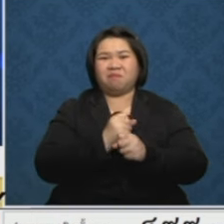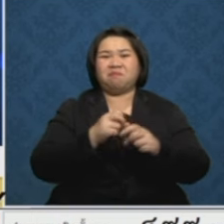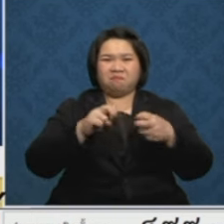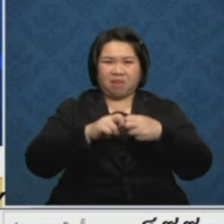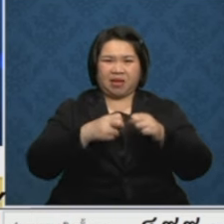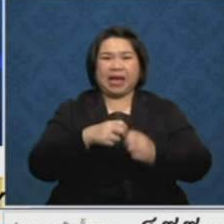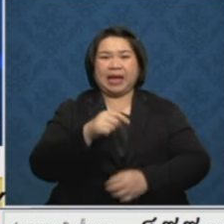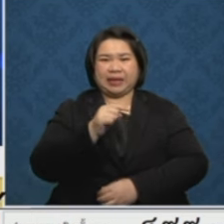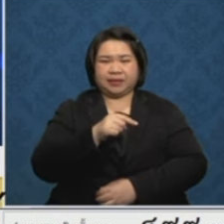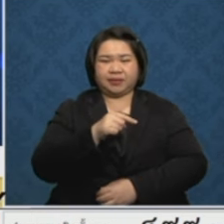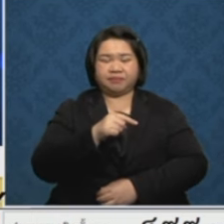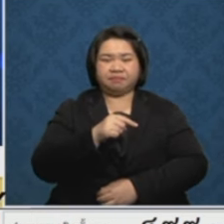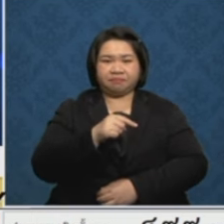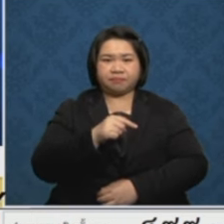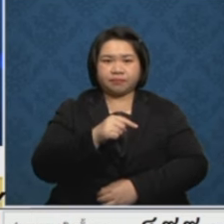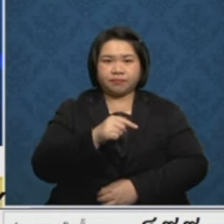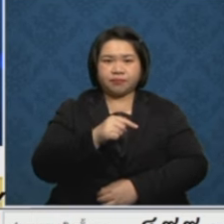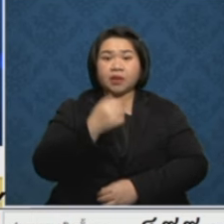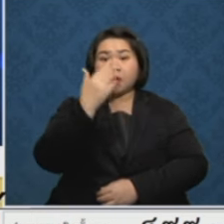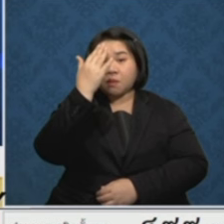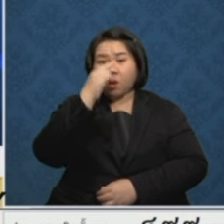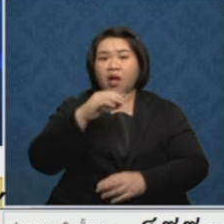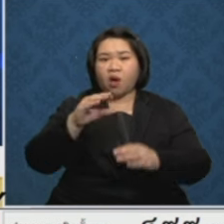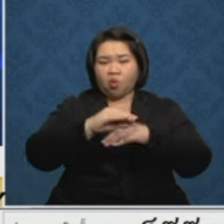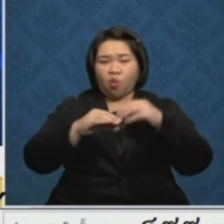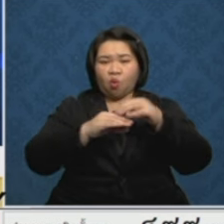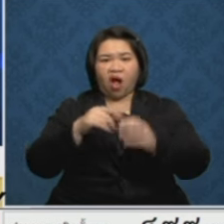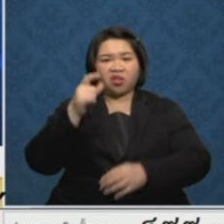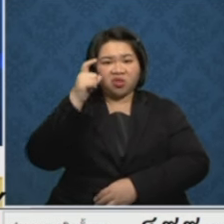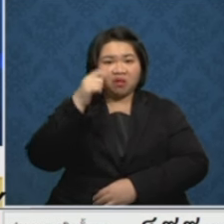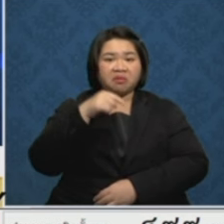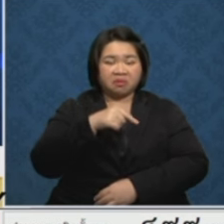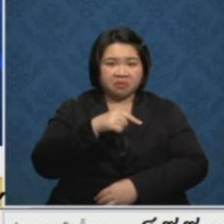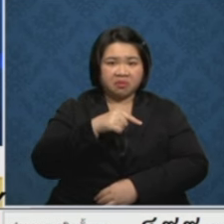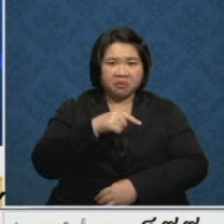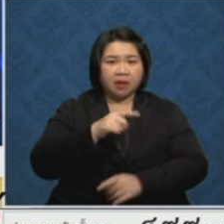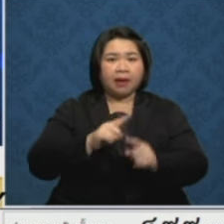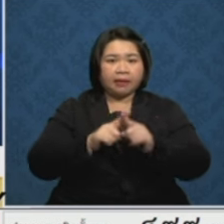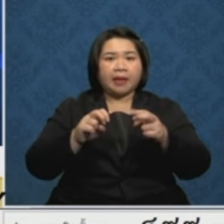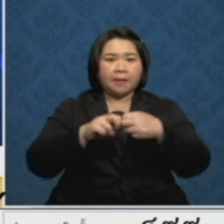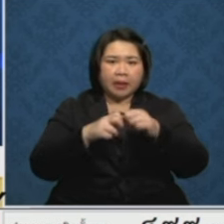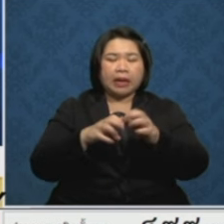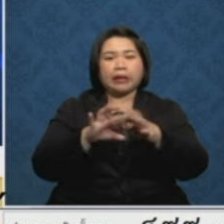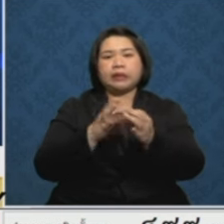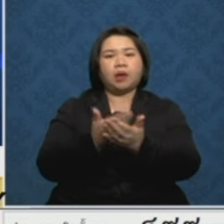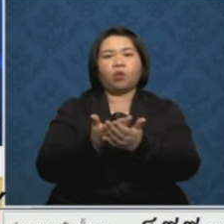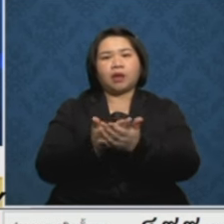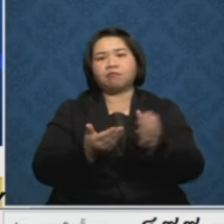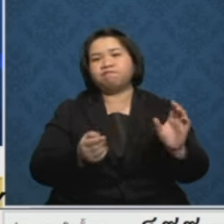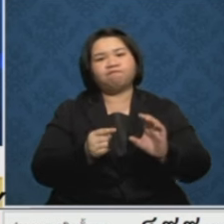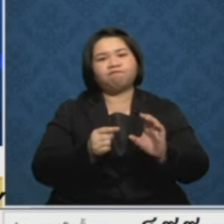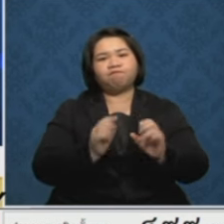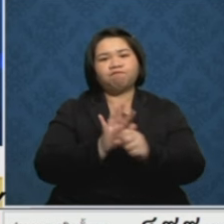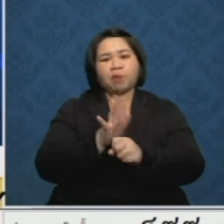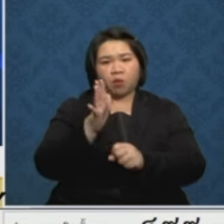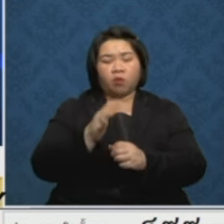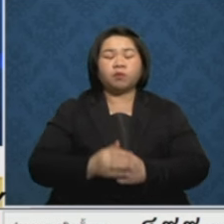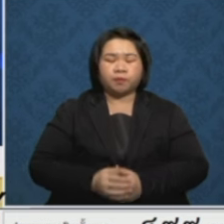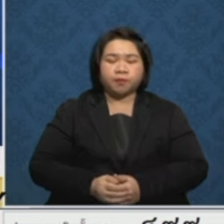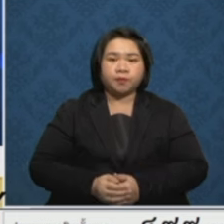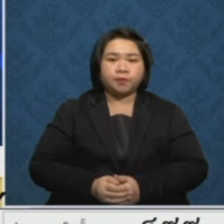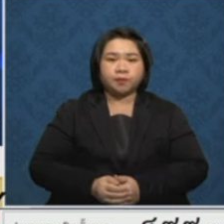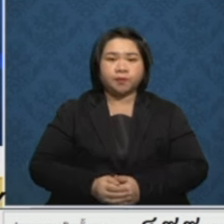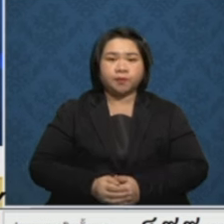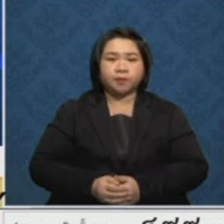จะได้มีโครงการขนาดใหญ่ขนาดนี้ด้วยข้อจำกัดทางงบประมาณที่มันจะเกิดขึ้นตามมาค่ะท่านประธาน